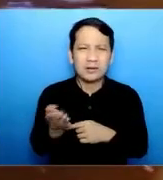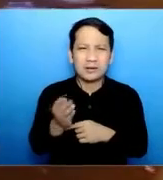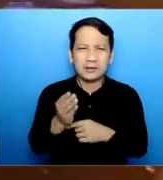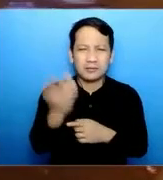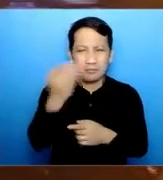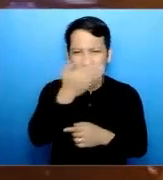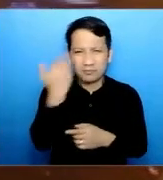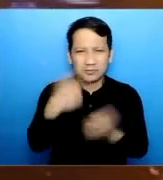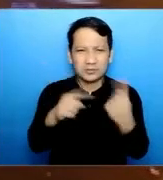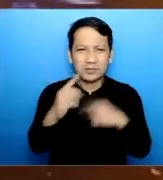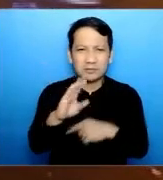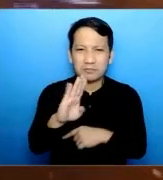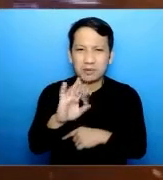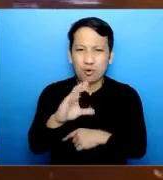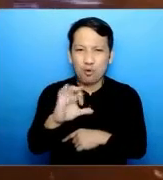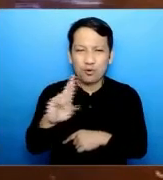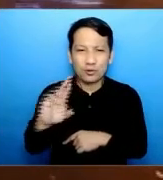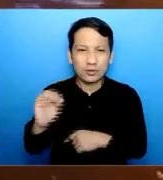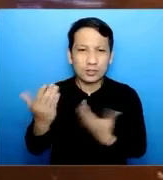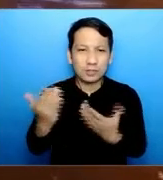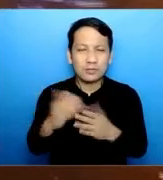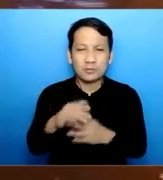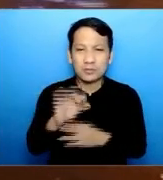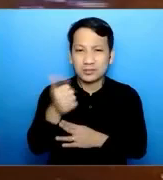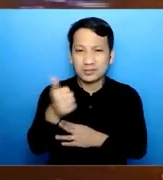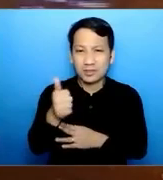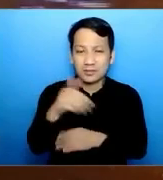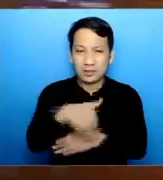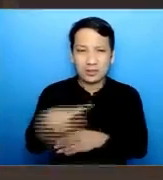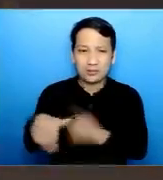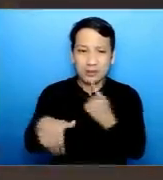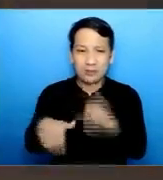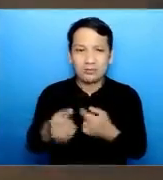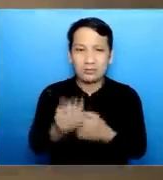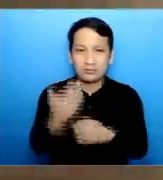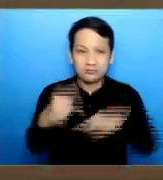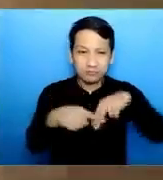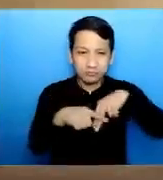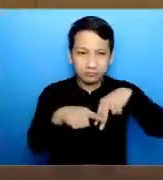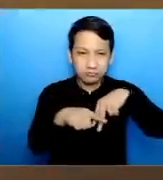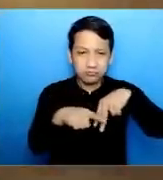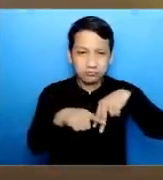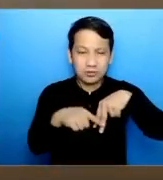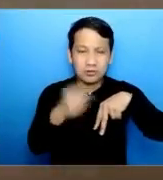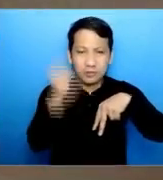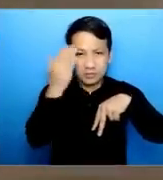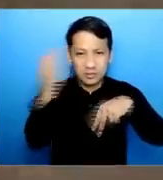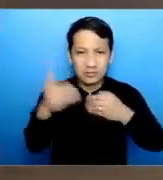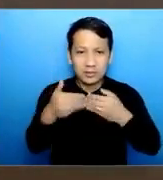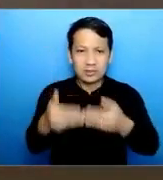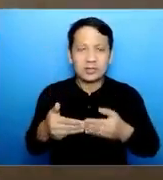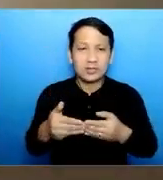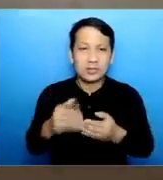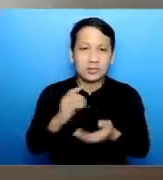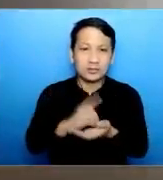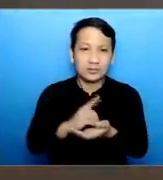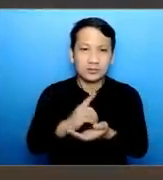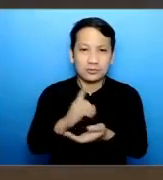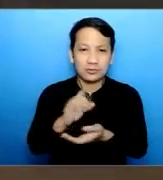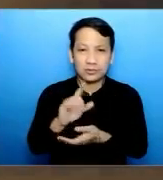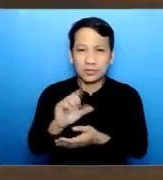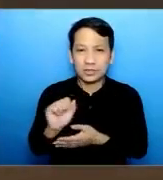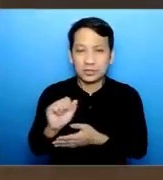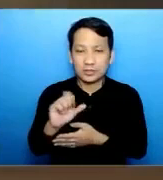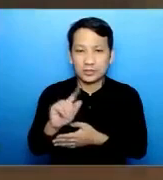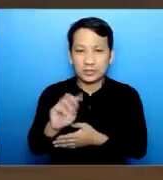Sa mga kuha ng netizens, mag-aalas 10 na kagabi ay abot 20 pa rin ang baha sa kahabaan ng Dr. A. Santos Avenue sa Barangay